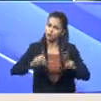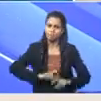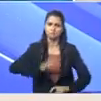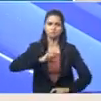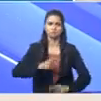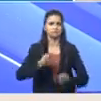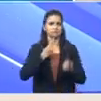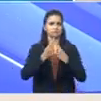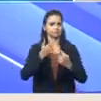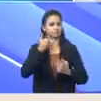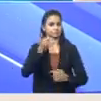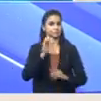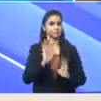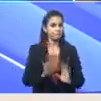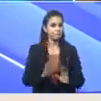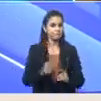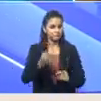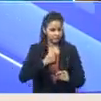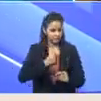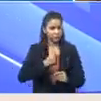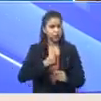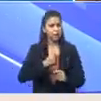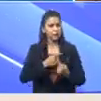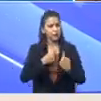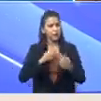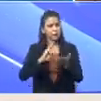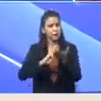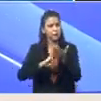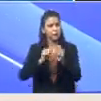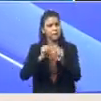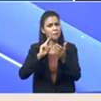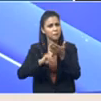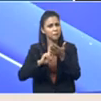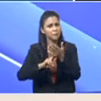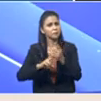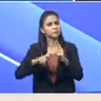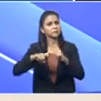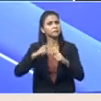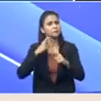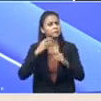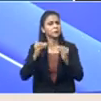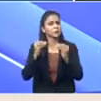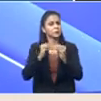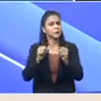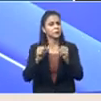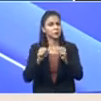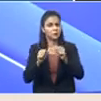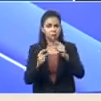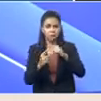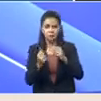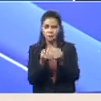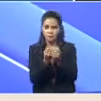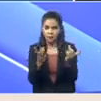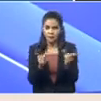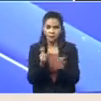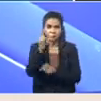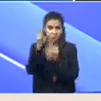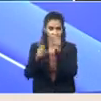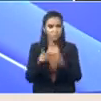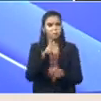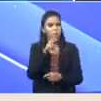हैं। मुझे मन की बात के बहुत से श्रोताओं ने कहा कि इसकी चर्चा जरूर करनी